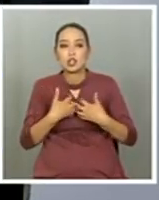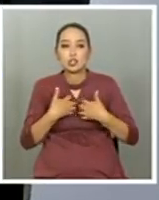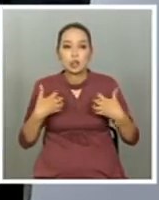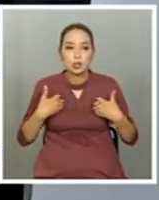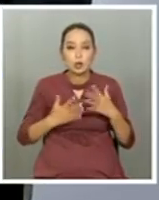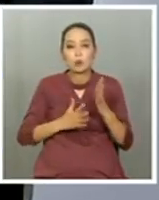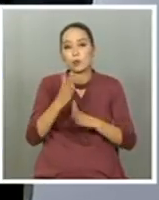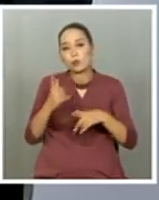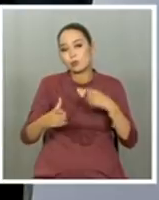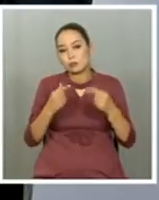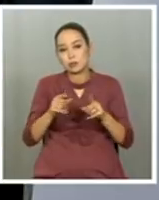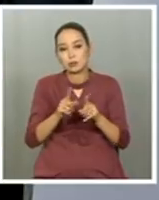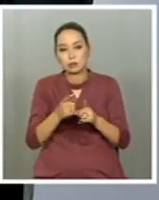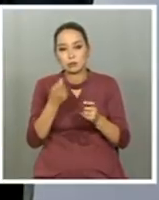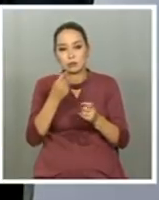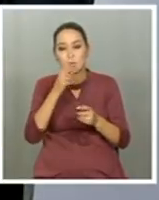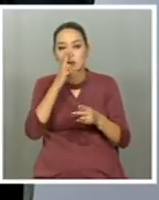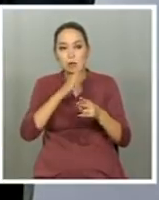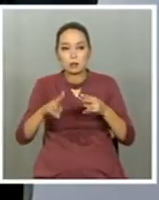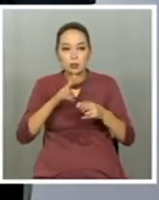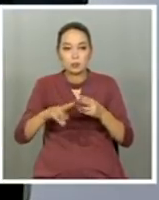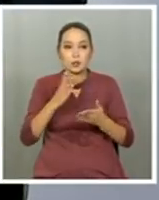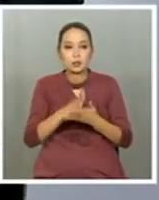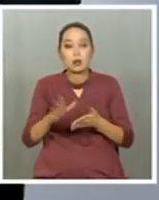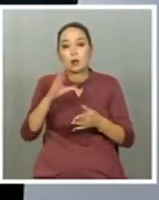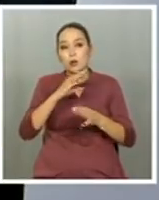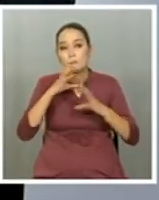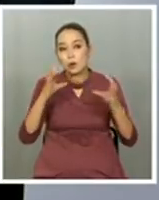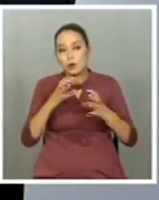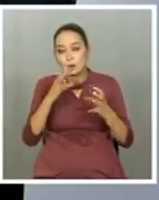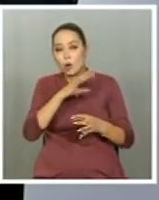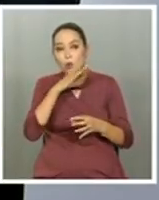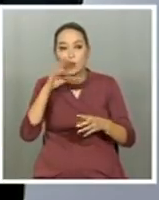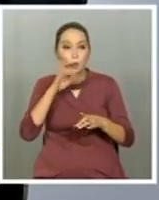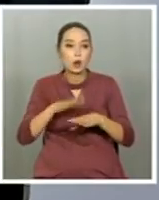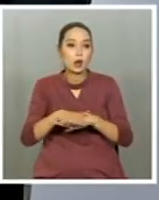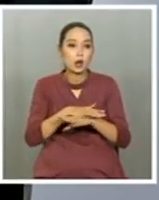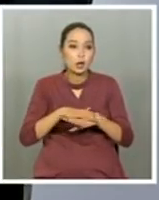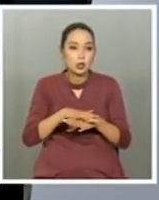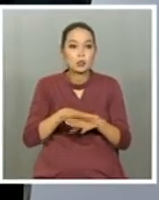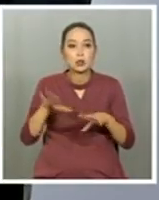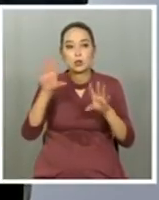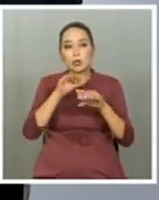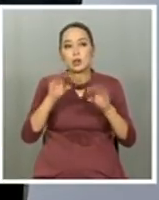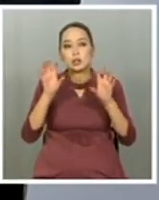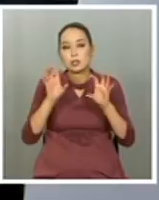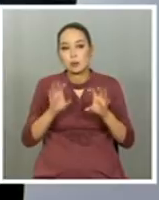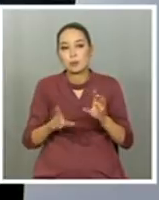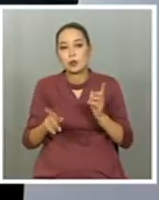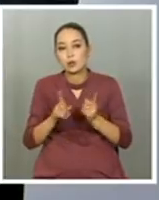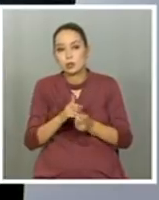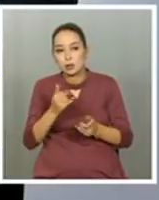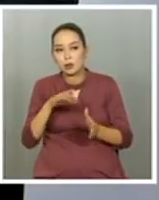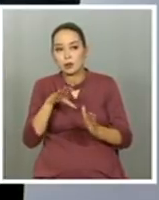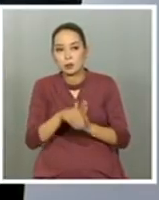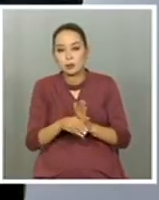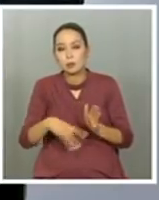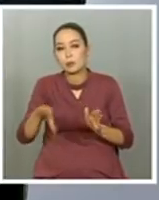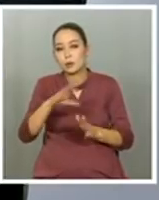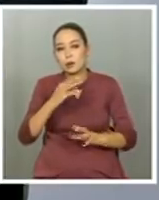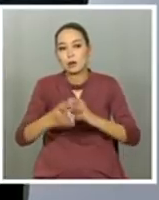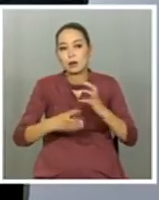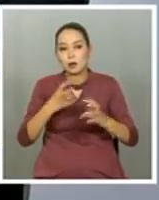жойылып бара жатыр. Солардың барлығын сақтап қалу үшін көптеген мемлекеттер заңнамасын күшейтуде және де бүкіл